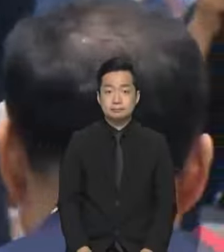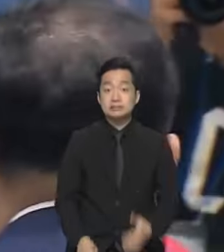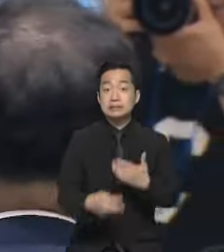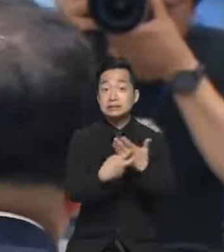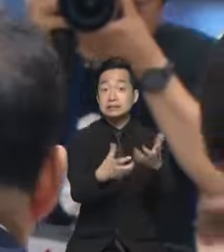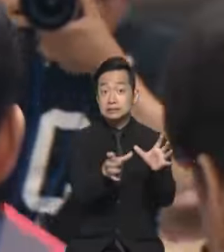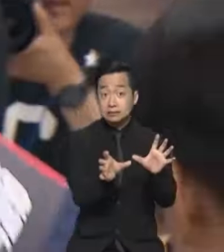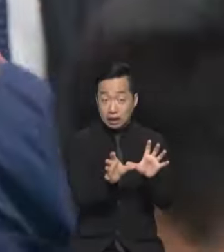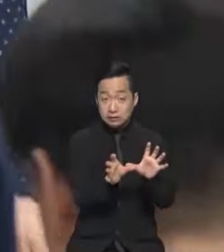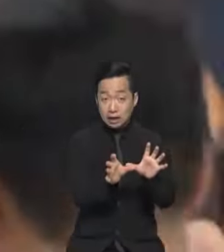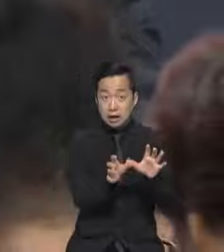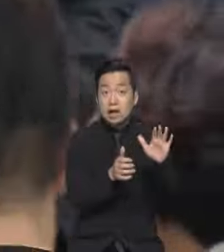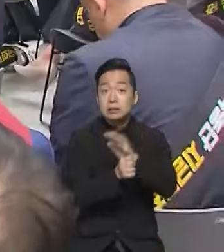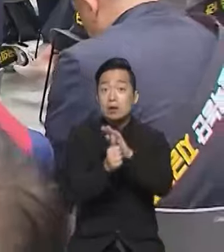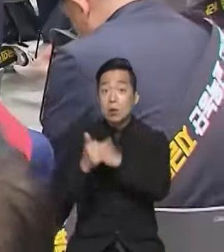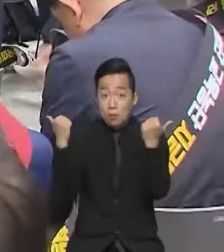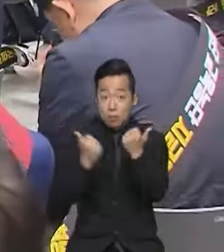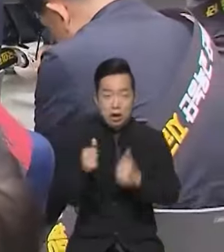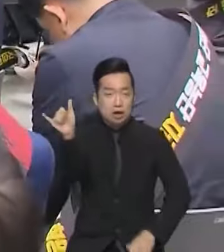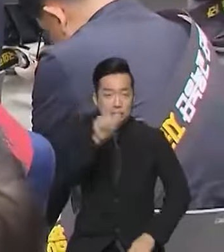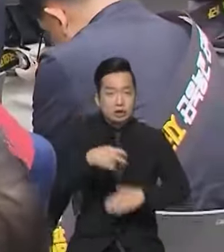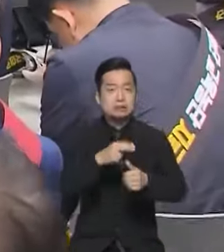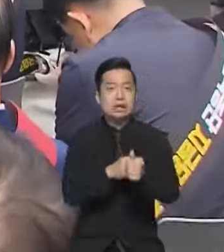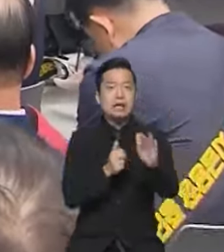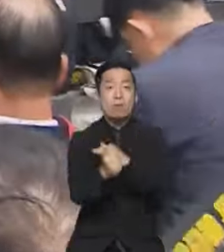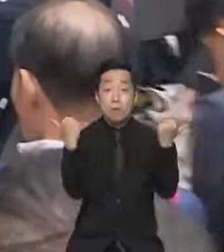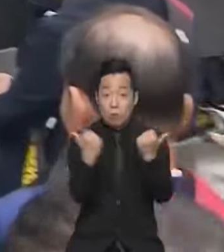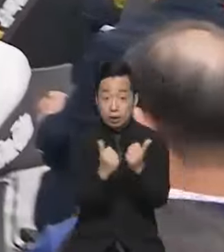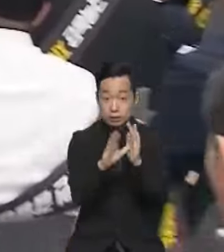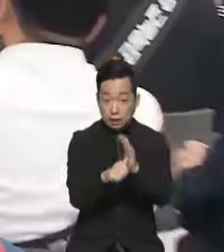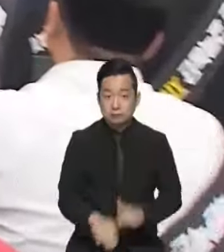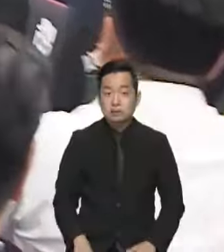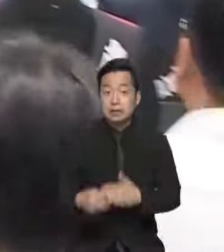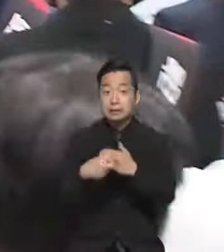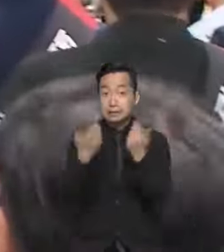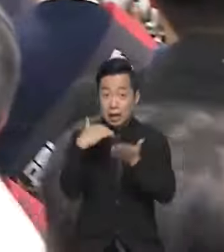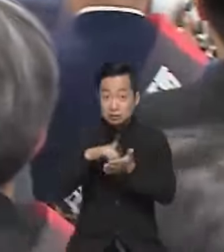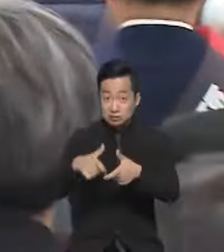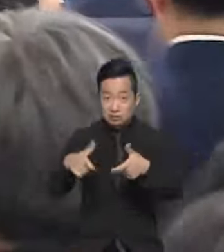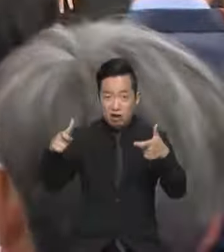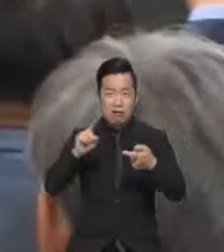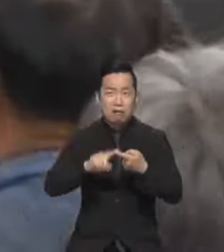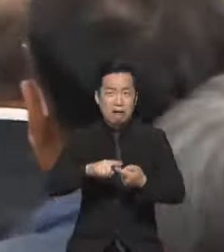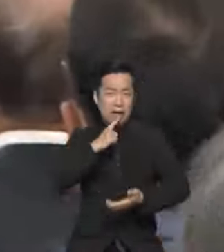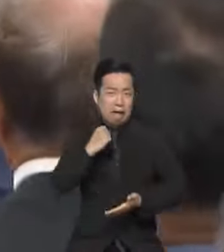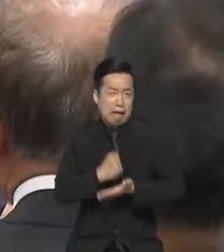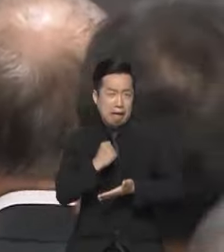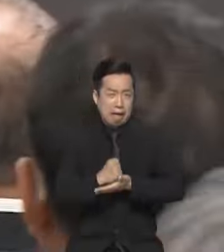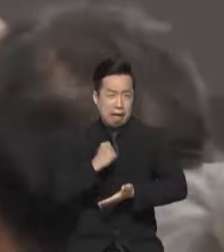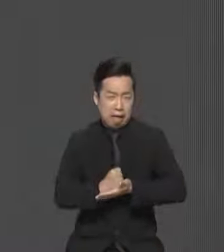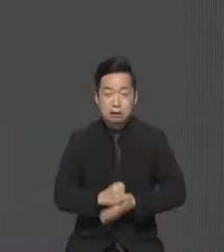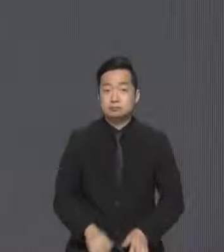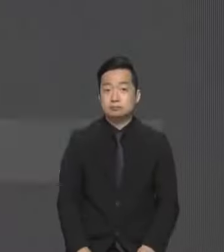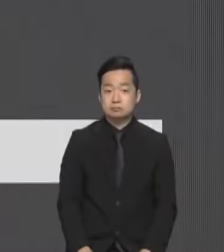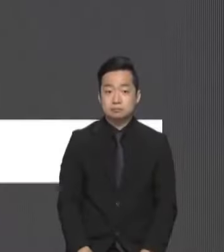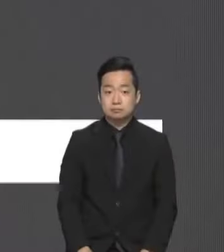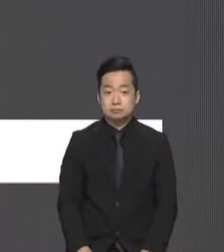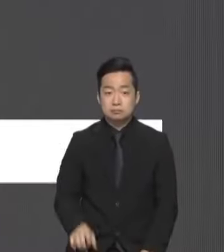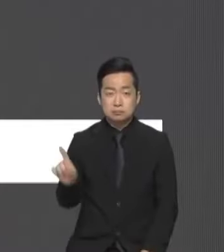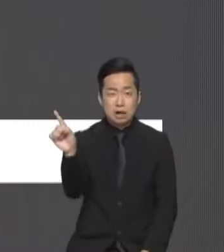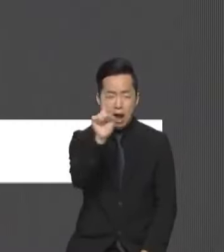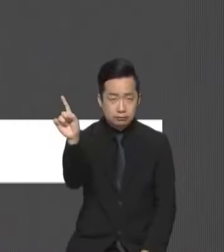의사단체 직군 대표들이 모인 전국 의사대표자 대회에선 의대 증원을 성토하는 목소리가 줄줄이 이어졌습니다.